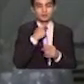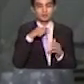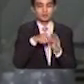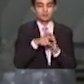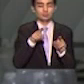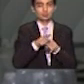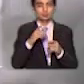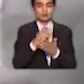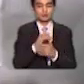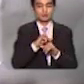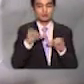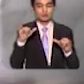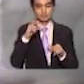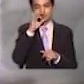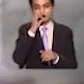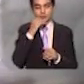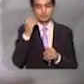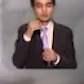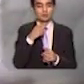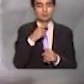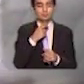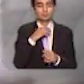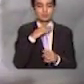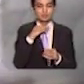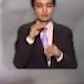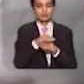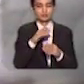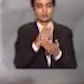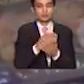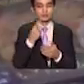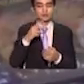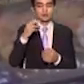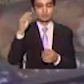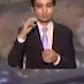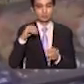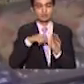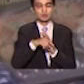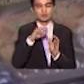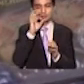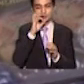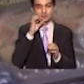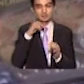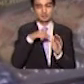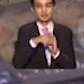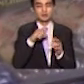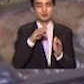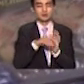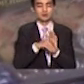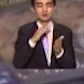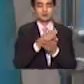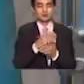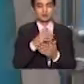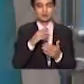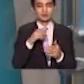қосатындар көбейіп кетіпті. Сараптамадан өткен халал деген жазуы бар шұжықтардың 20%-ында шошқаның дезоксирибонуклеин қышқылы, яғни ДНК-сы